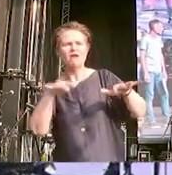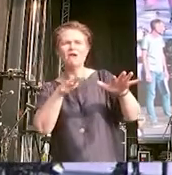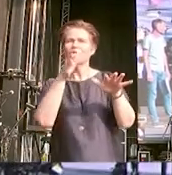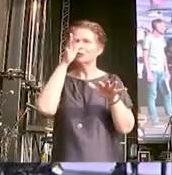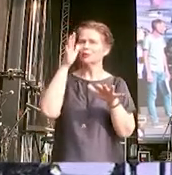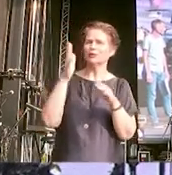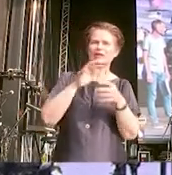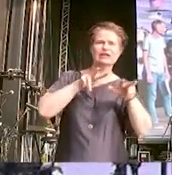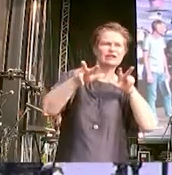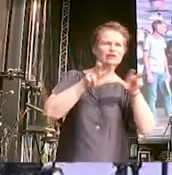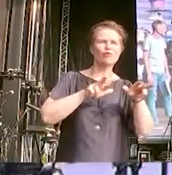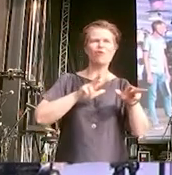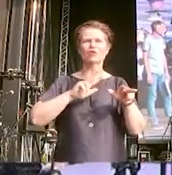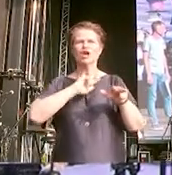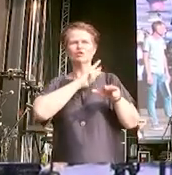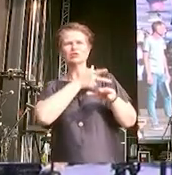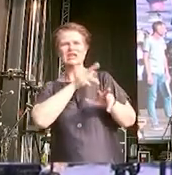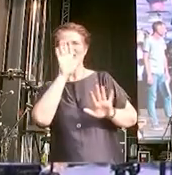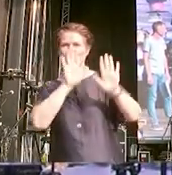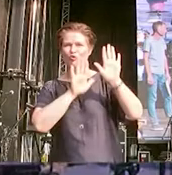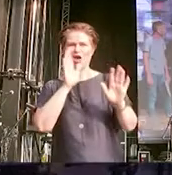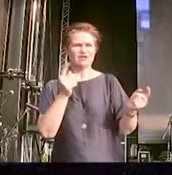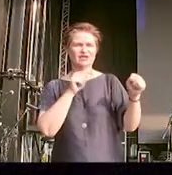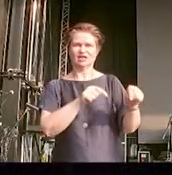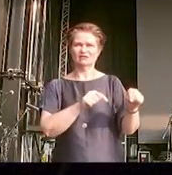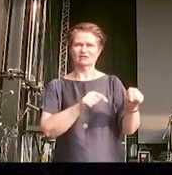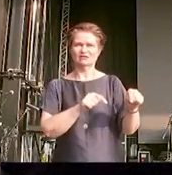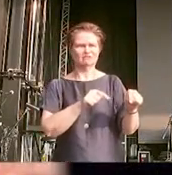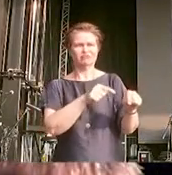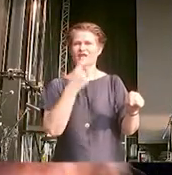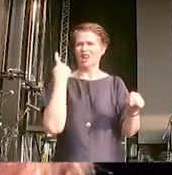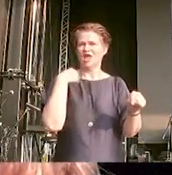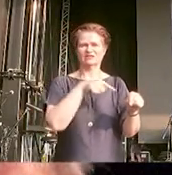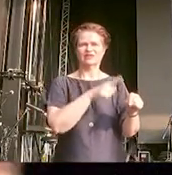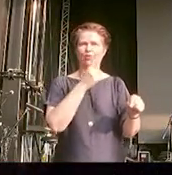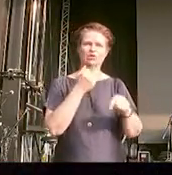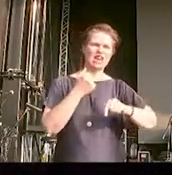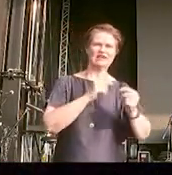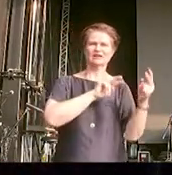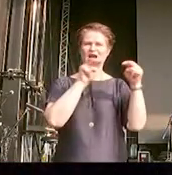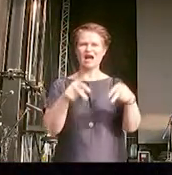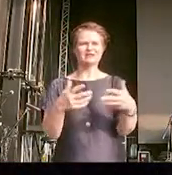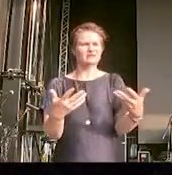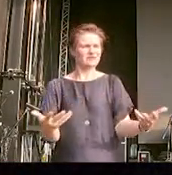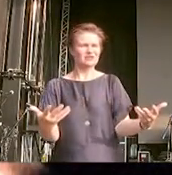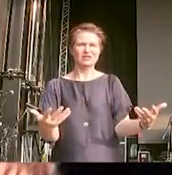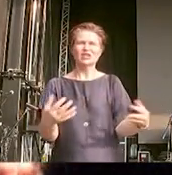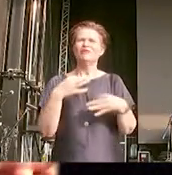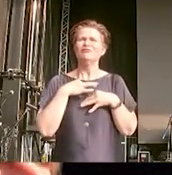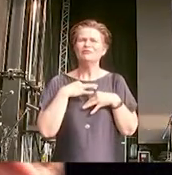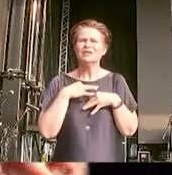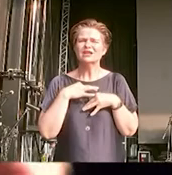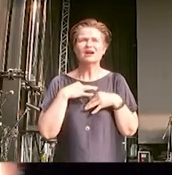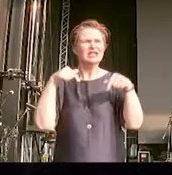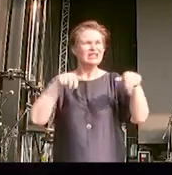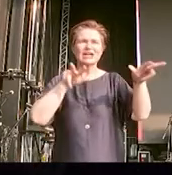Regierung, Sozialdemokraten wieder in die Regierung, so vielen haben letztere leider nicht gebracht, oder Linke rein. Mir ist ziemlich wurscht, wer